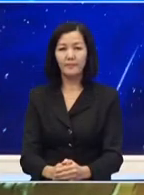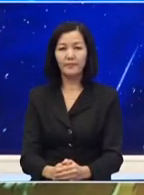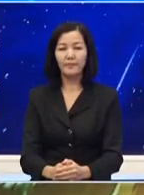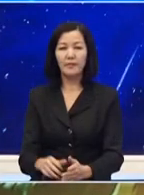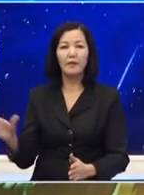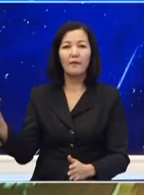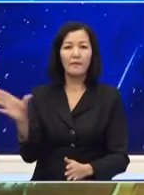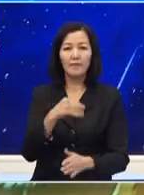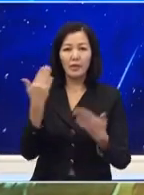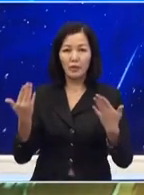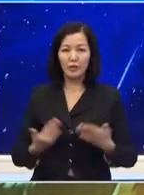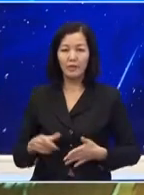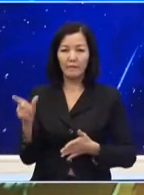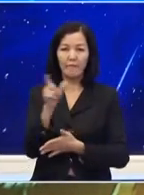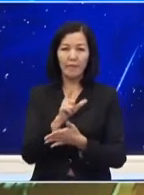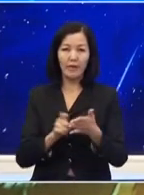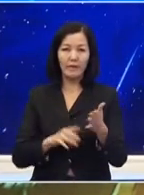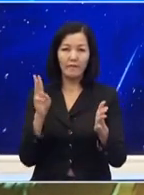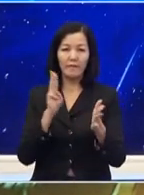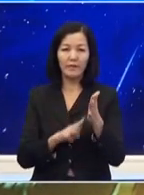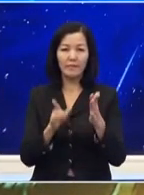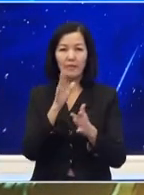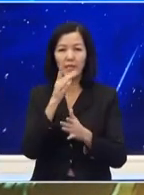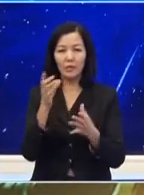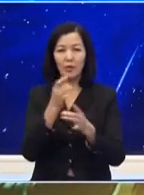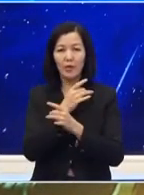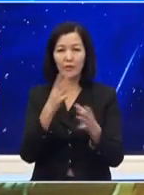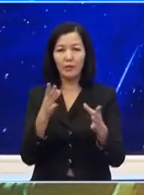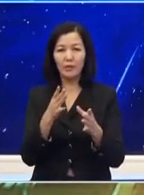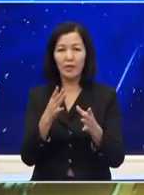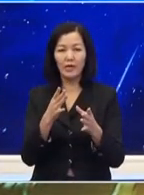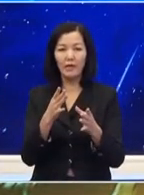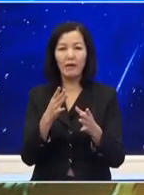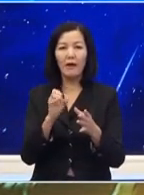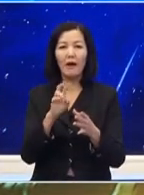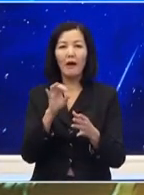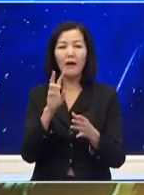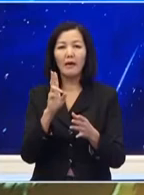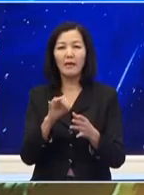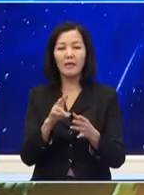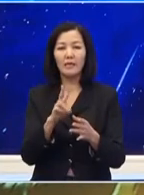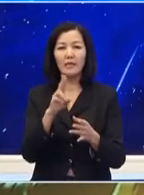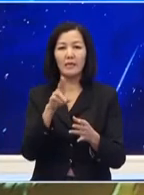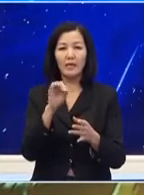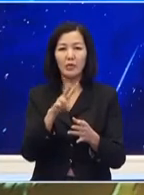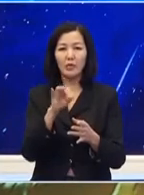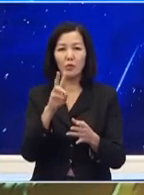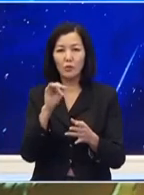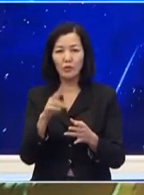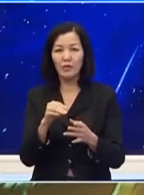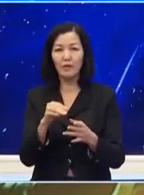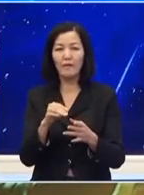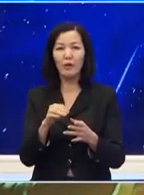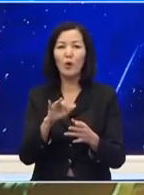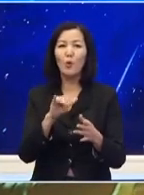«Вся жизнь в поэзии». 80-летний юбилей отмечает знаменитый акын-импровизатор Надежда Лушникова.